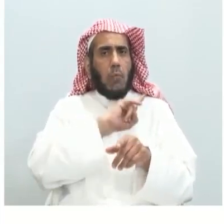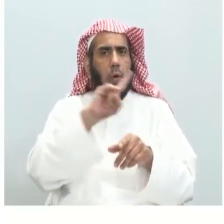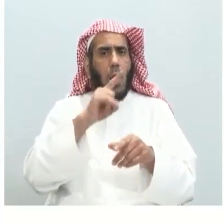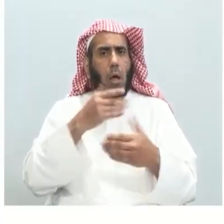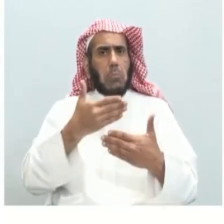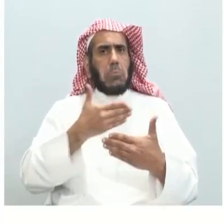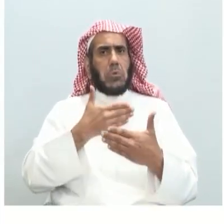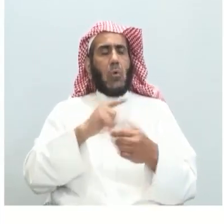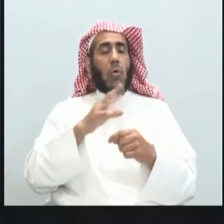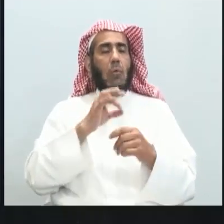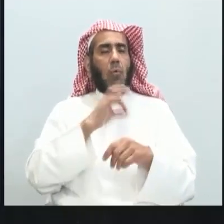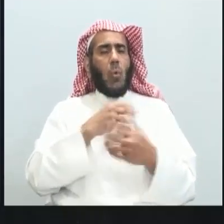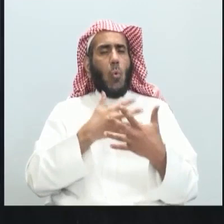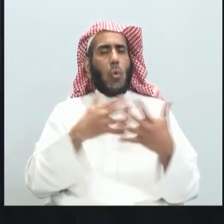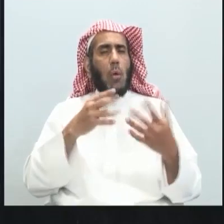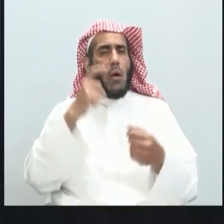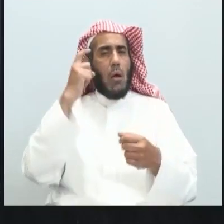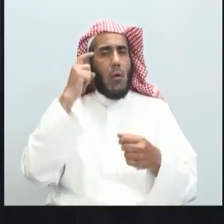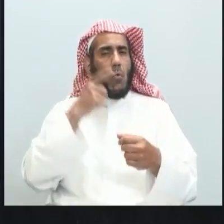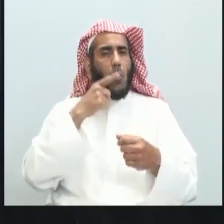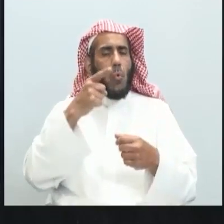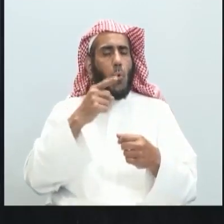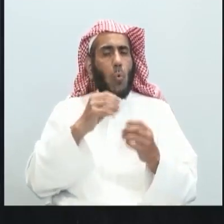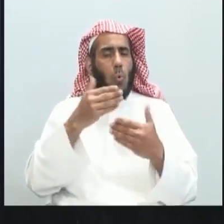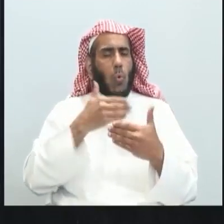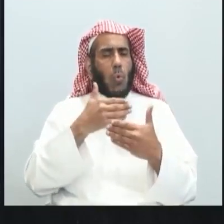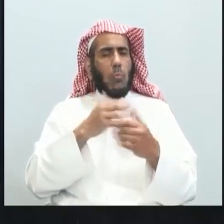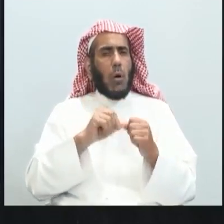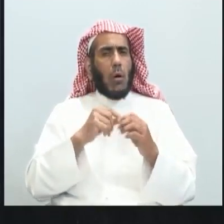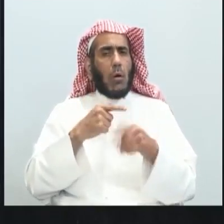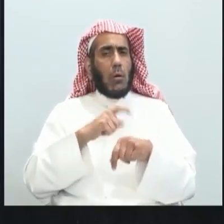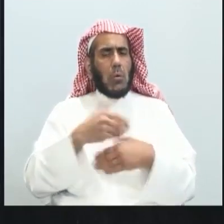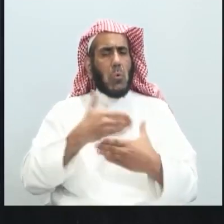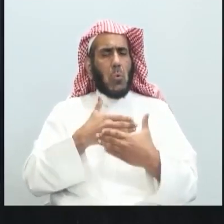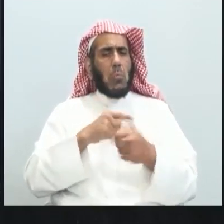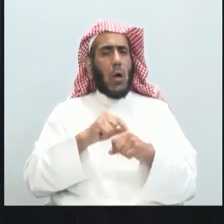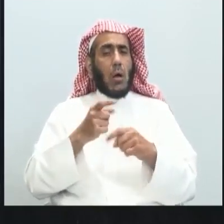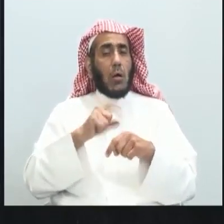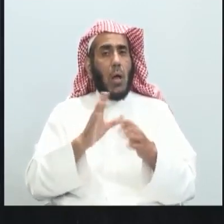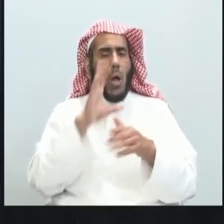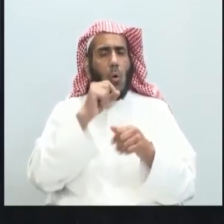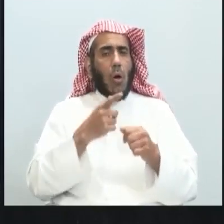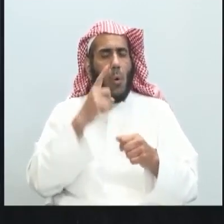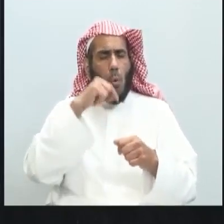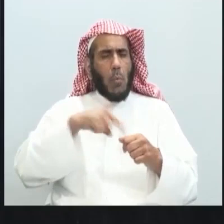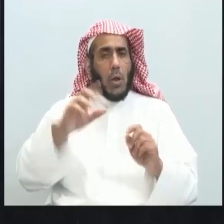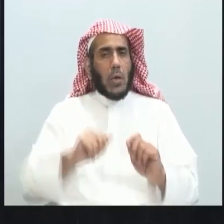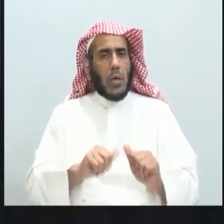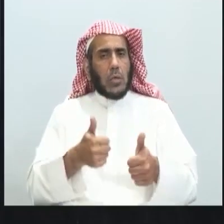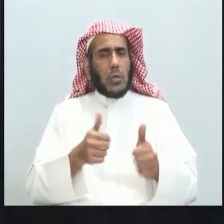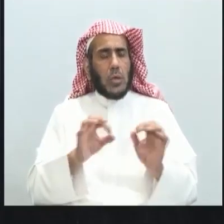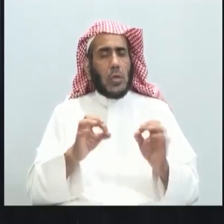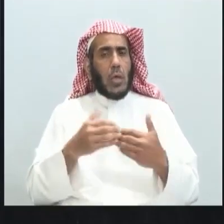هذه فائده عظيمه جدا واذا علمنا قرب قيام الساعه وجب علينا الاستعداد للقاء الله